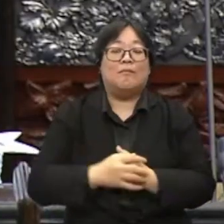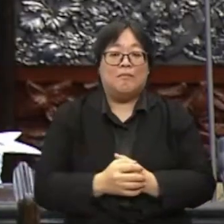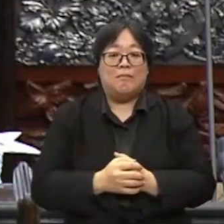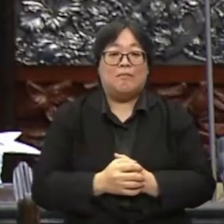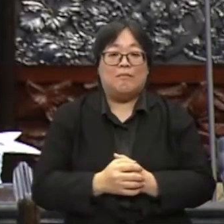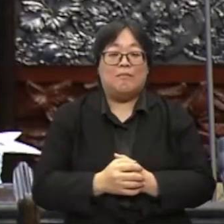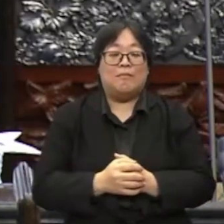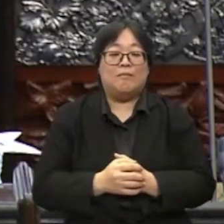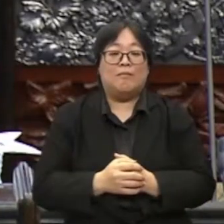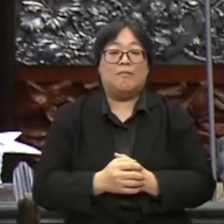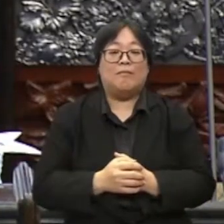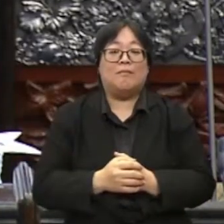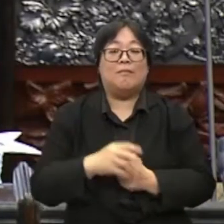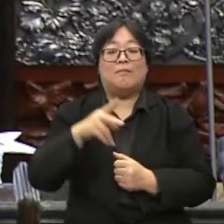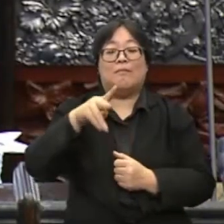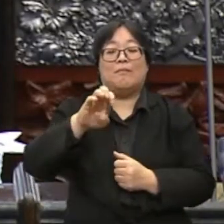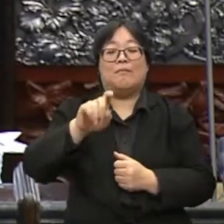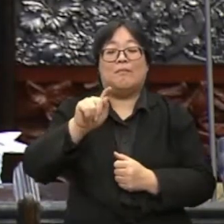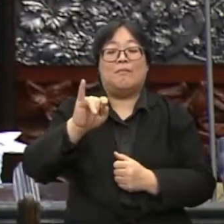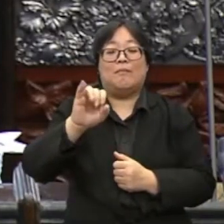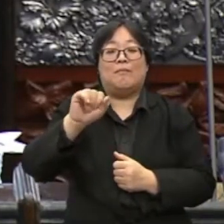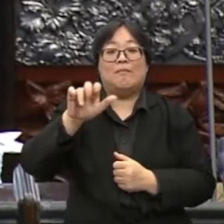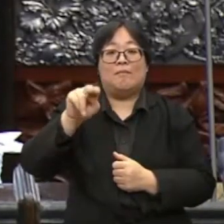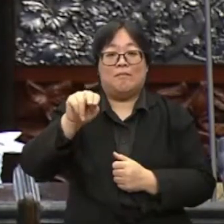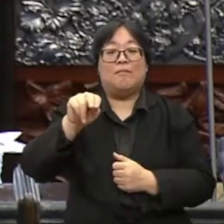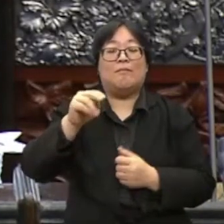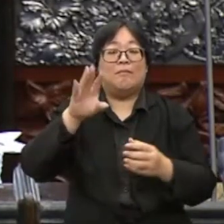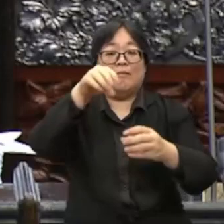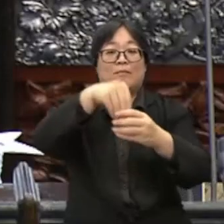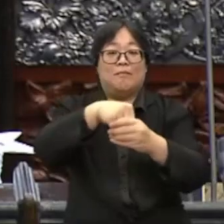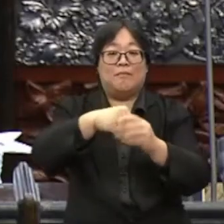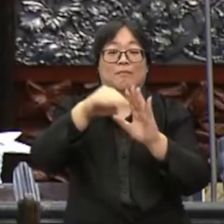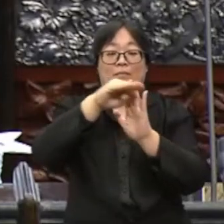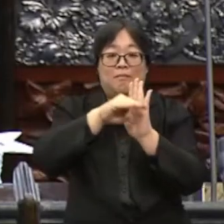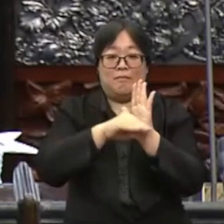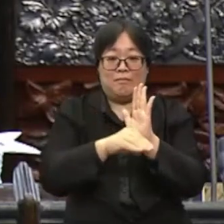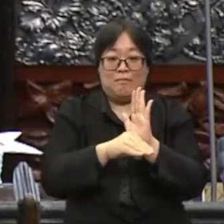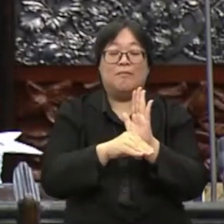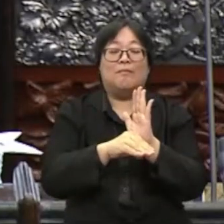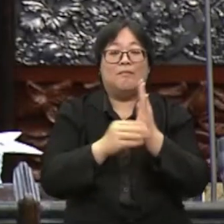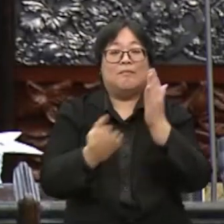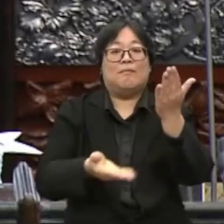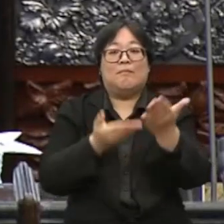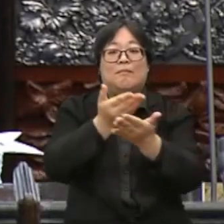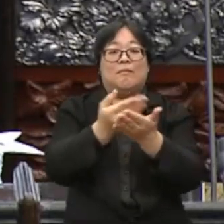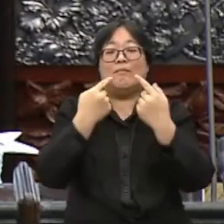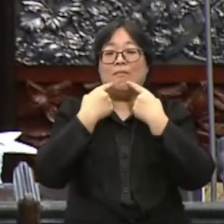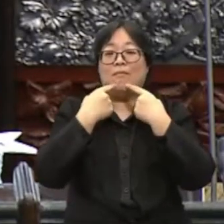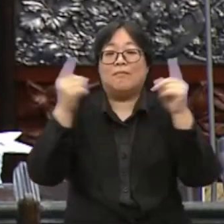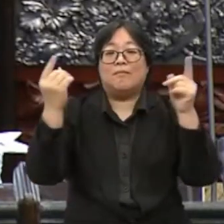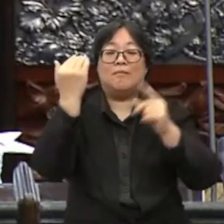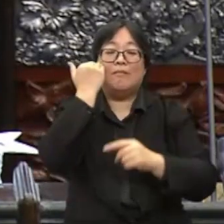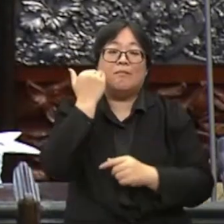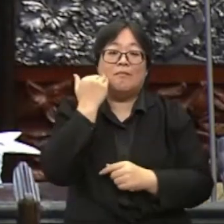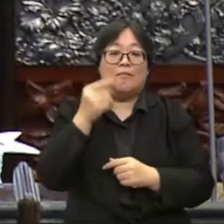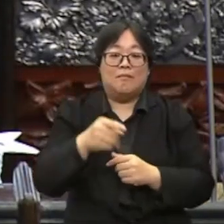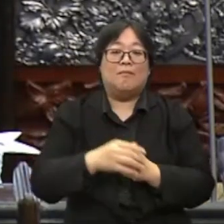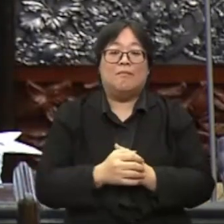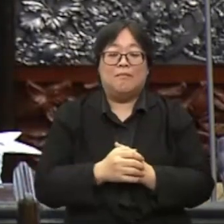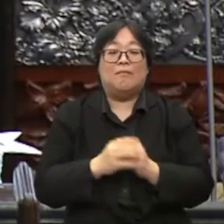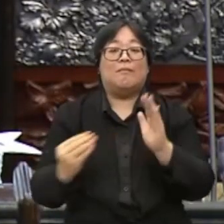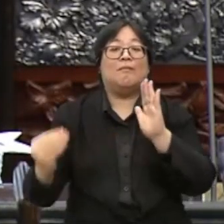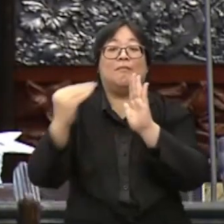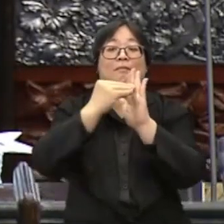manakala petisen yang dimasukkan untuk memohon deklarasi daripada mahkamah telah